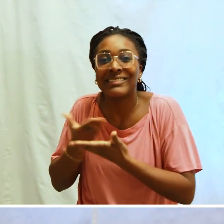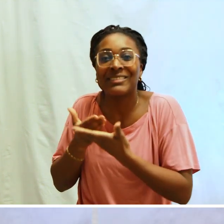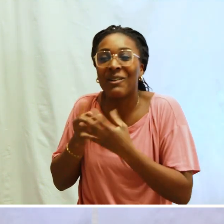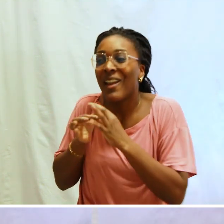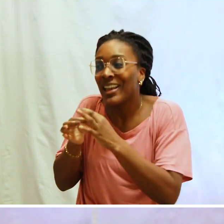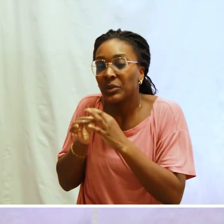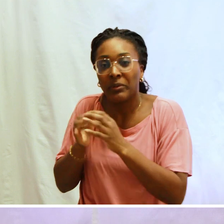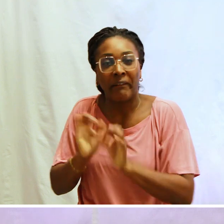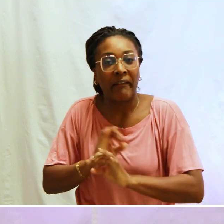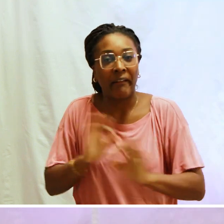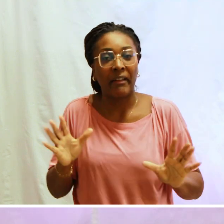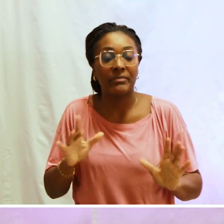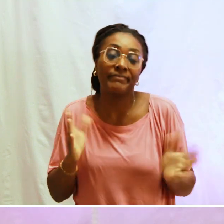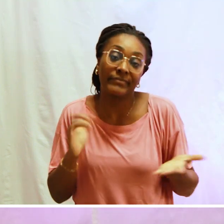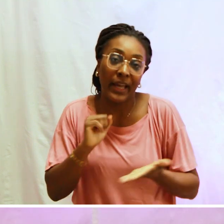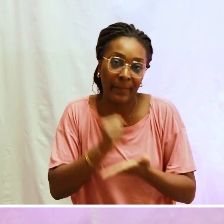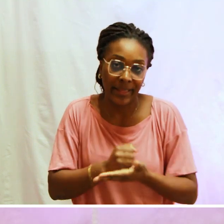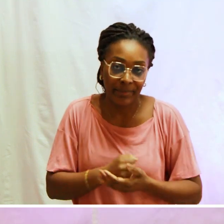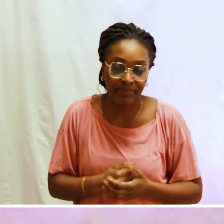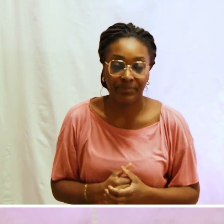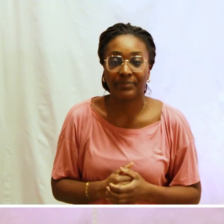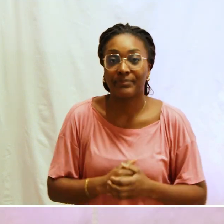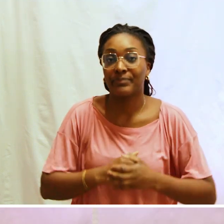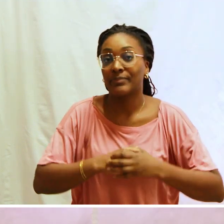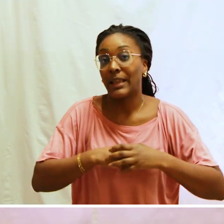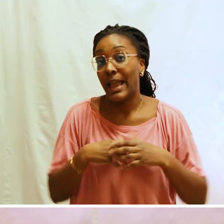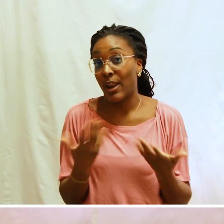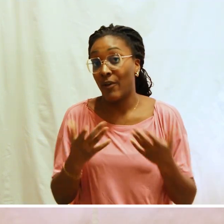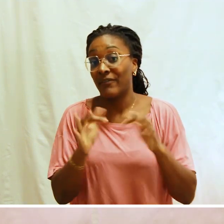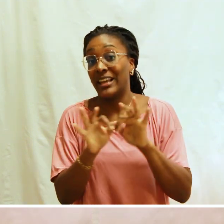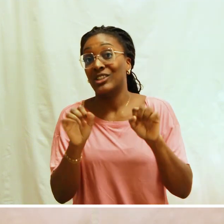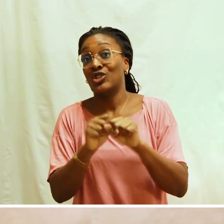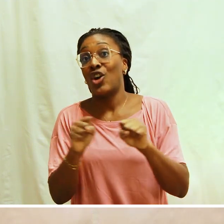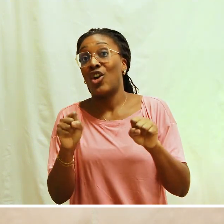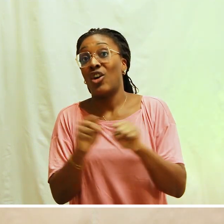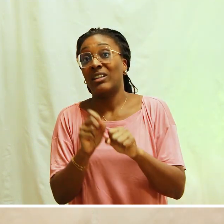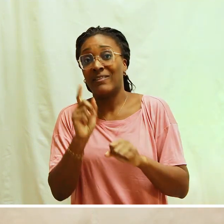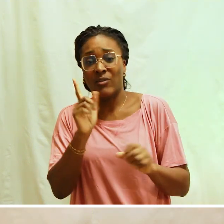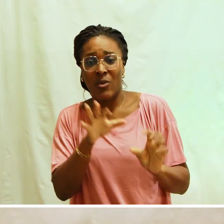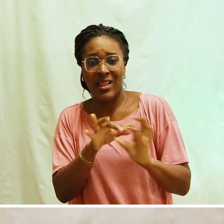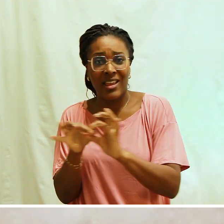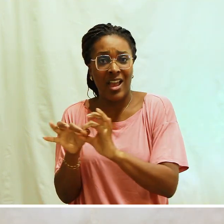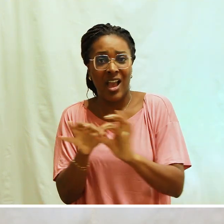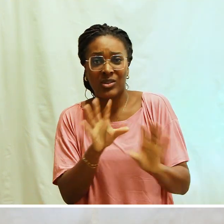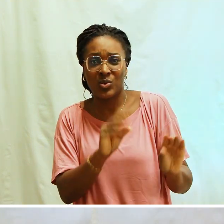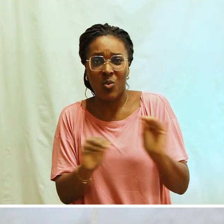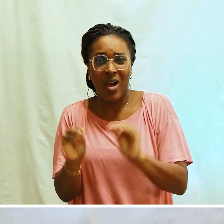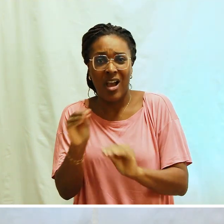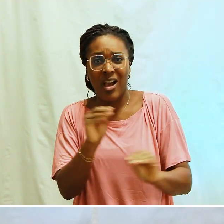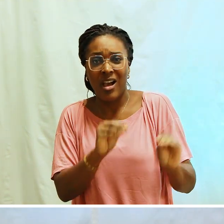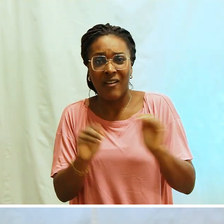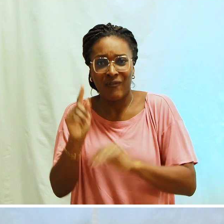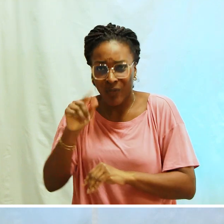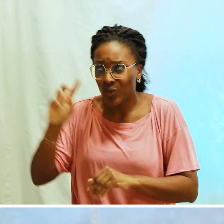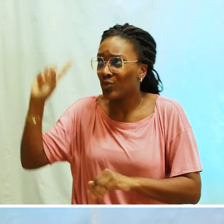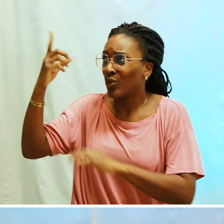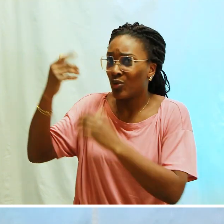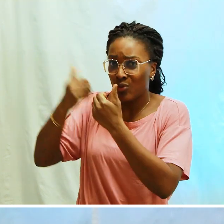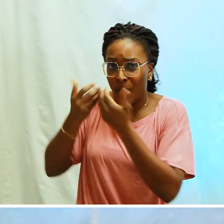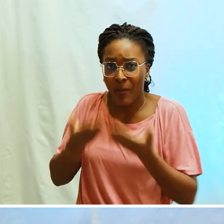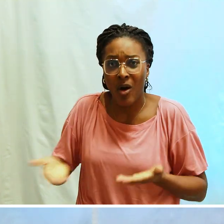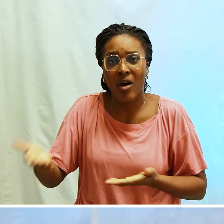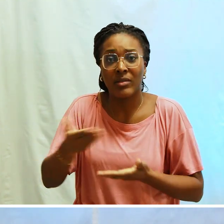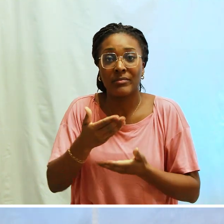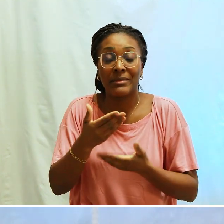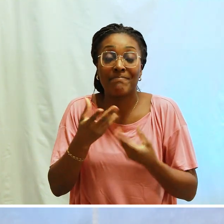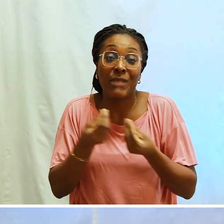Amen. Il y a des liens entre frères et sœurs qui doivent être conservés. C'est ce que Dieu nous demande. Et parfois, malheureusement, il y a